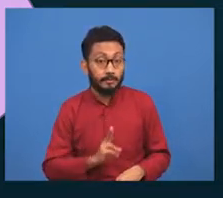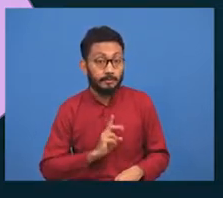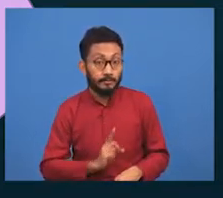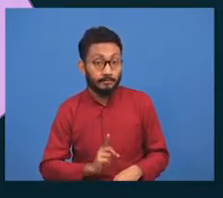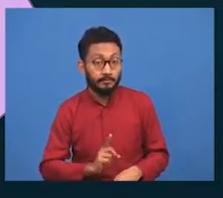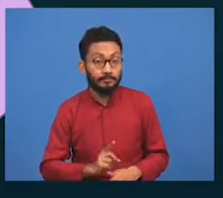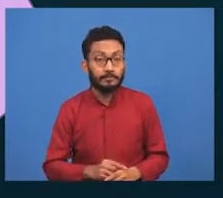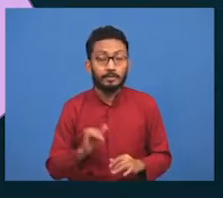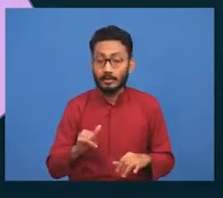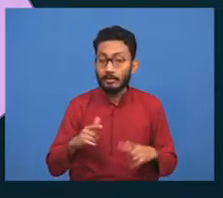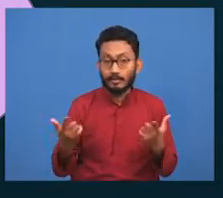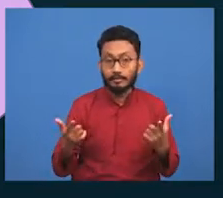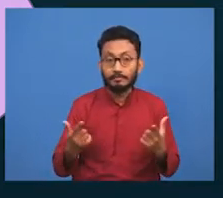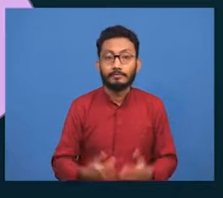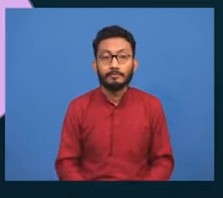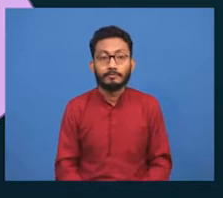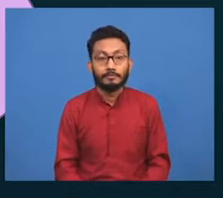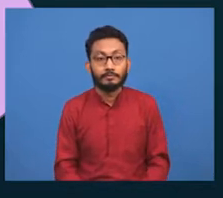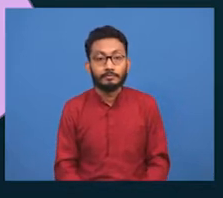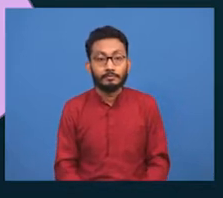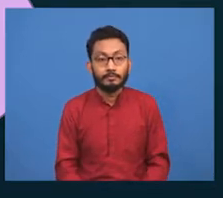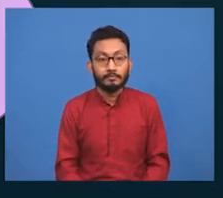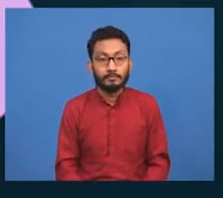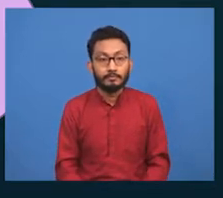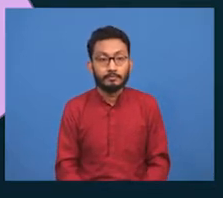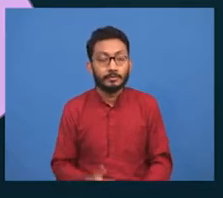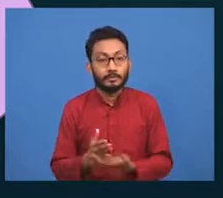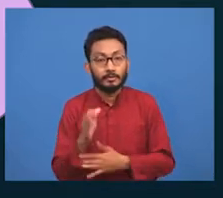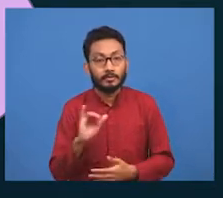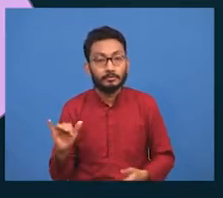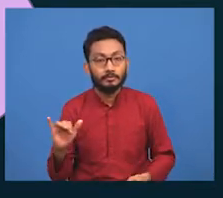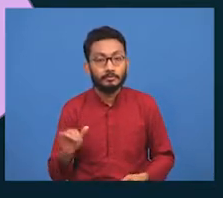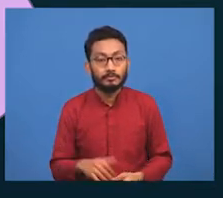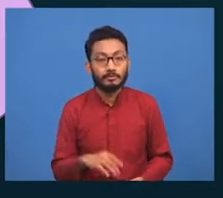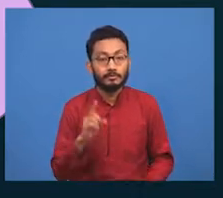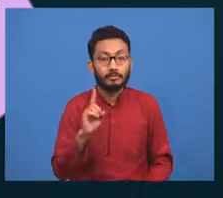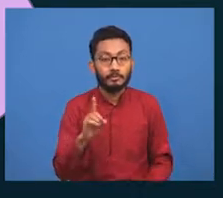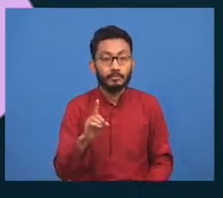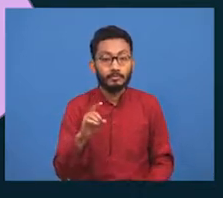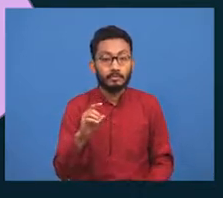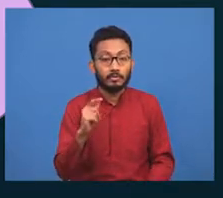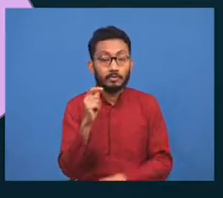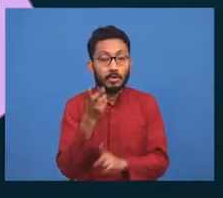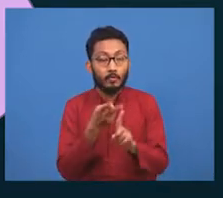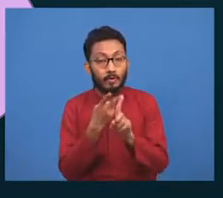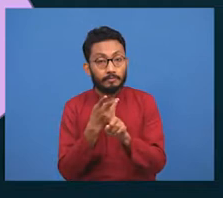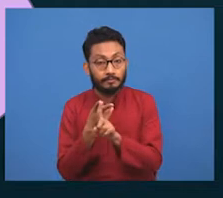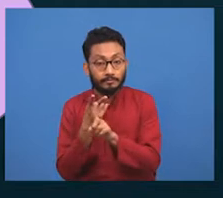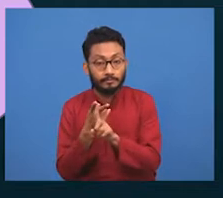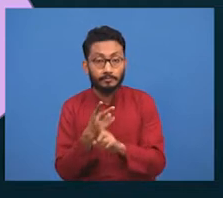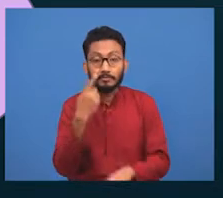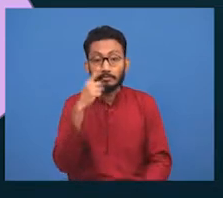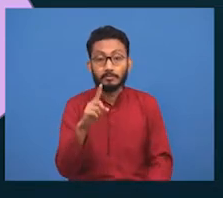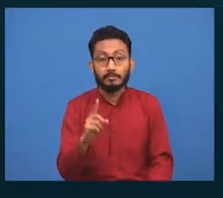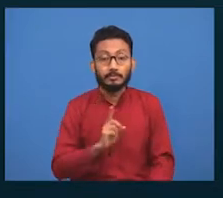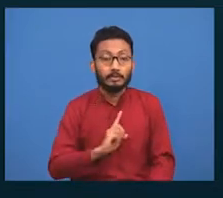akan dipandang tinggi oleh umat lain dan seterusnya ia merupakan satu dakwah kepada penganut